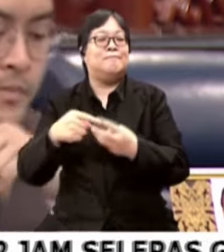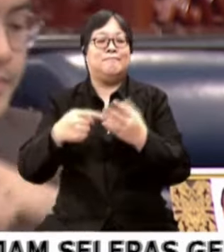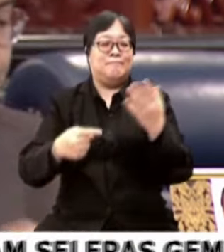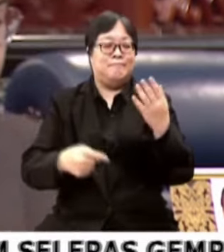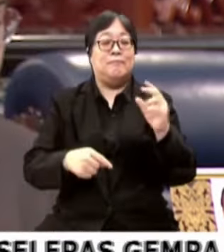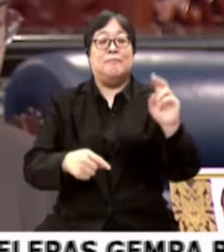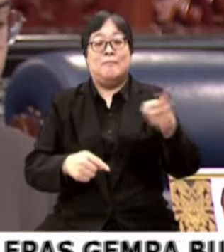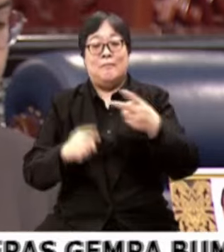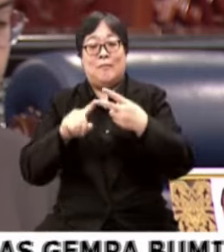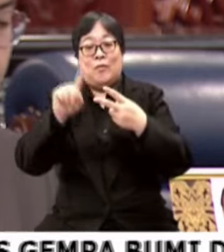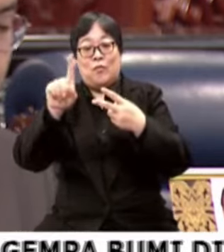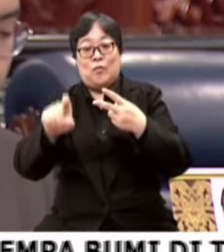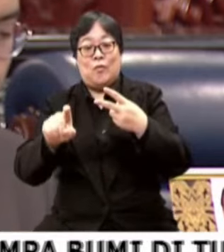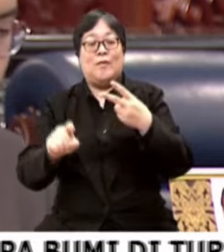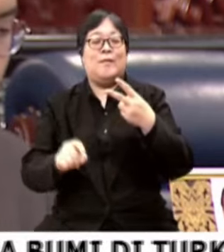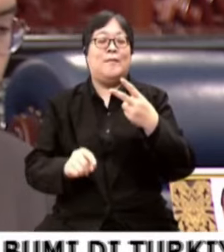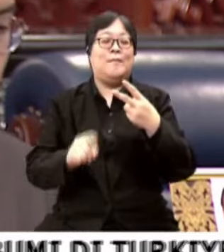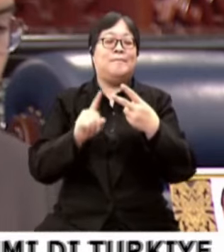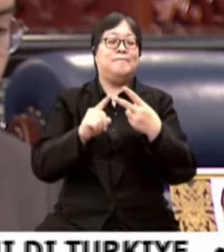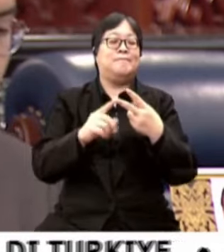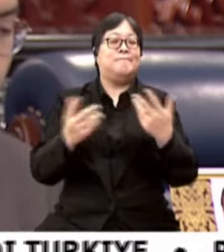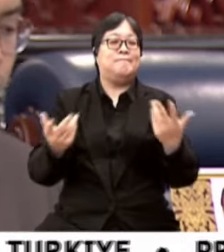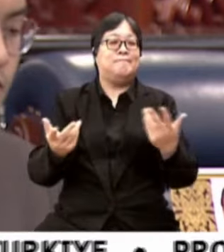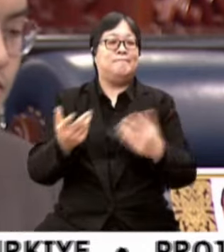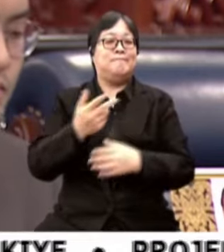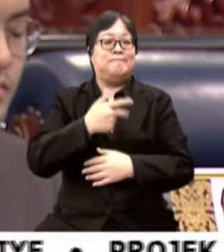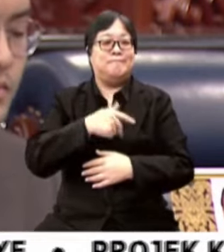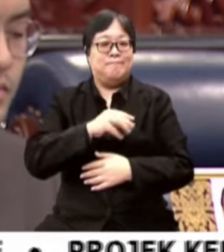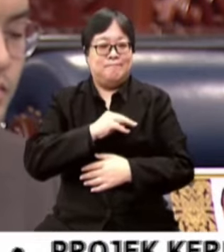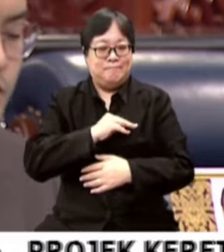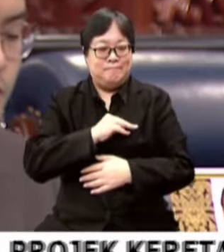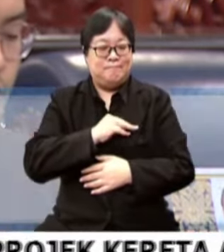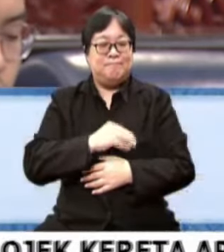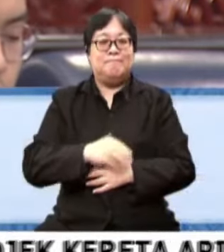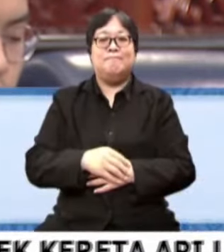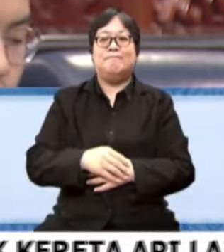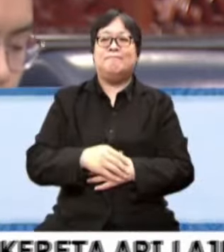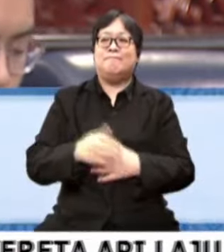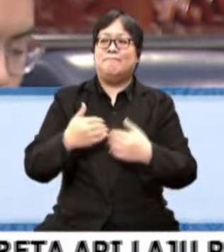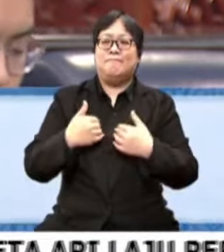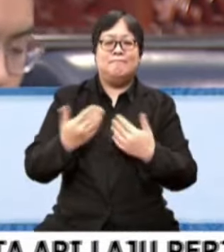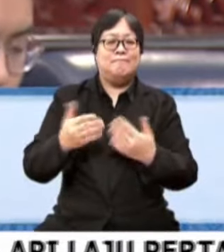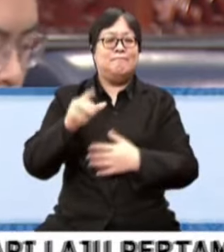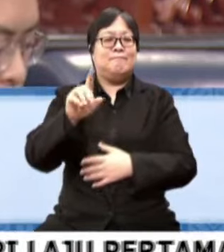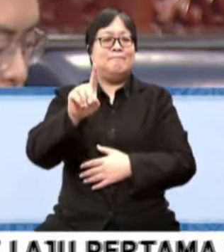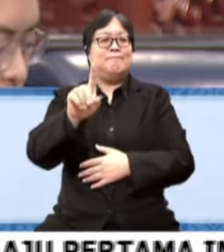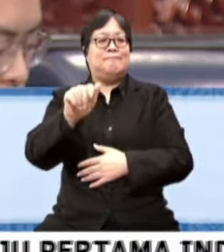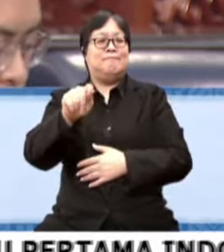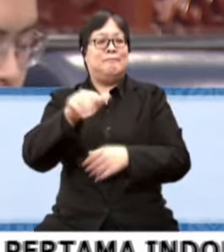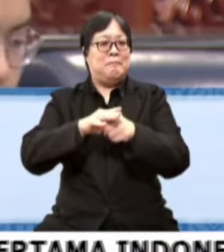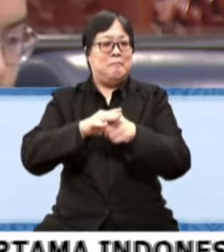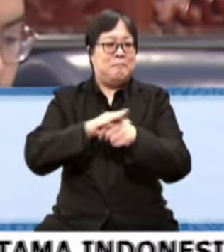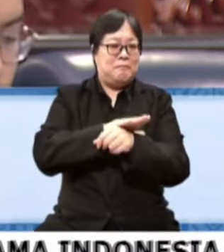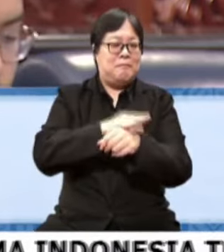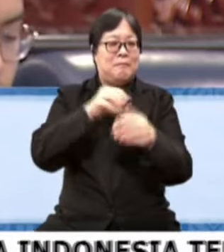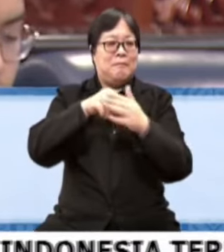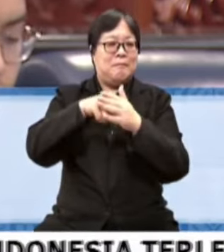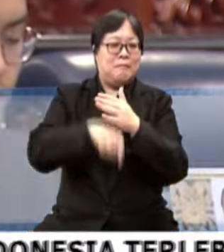soalnya tambahan saya yang kedua Adakah Kementerian mempunyai data yang lengkap dan terkini